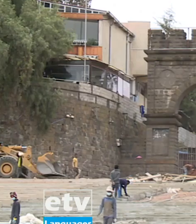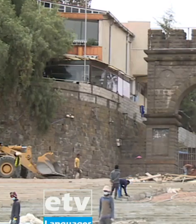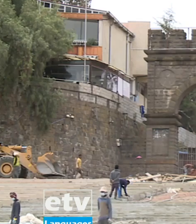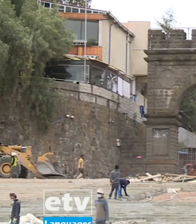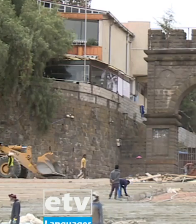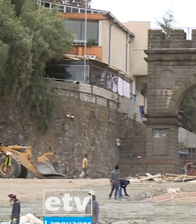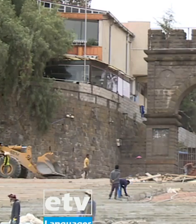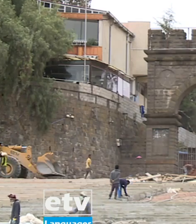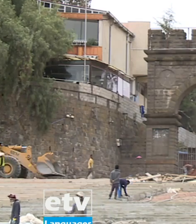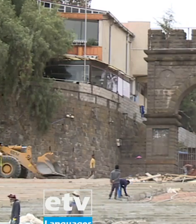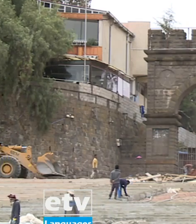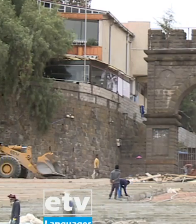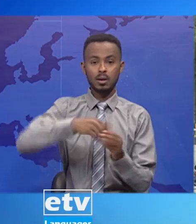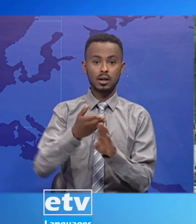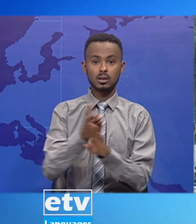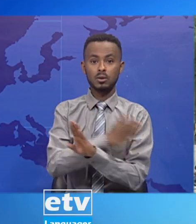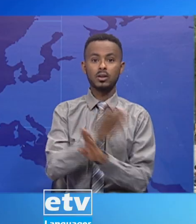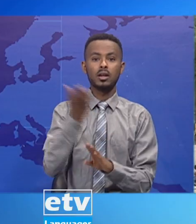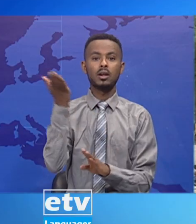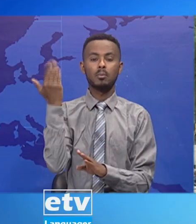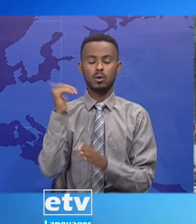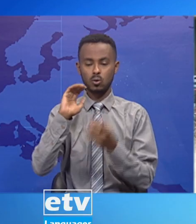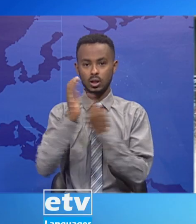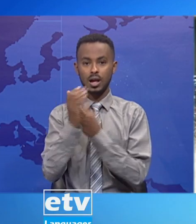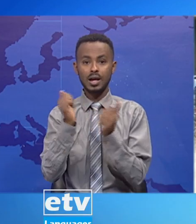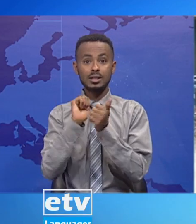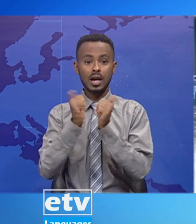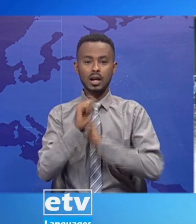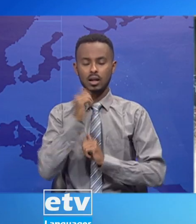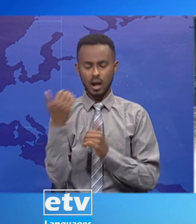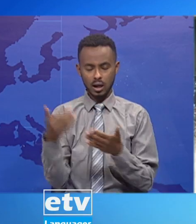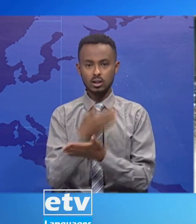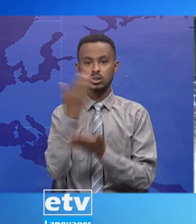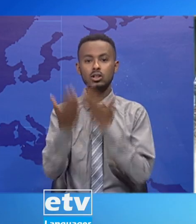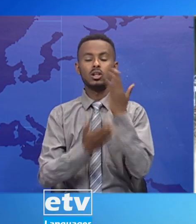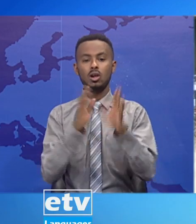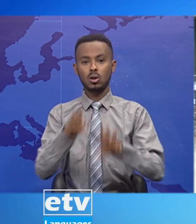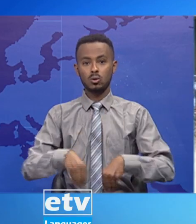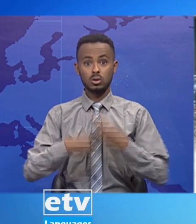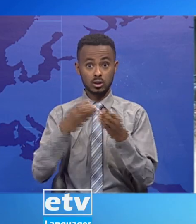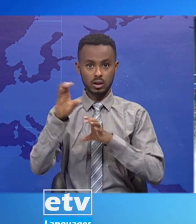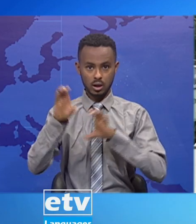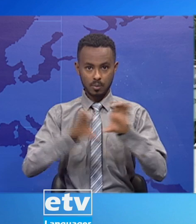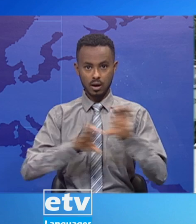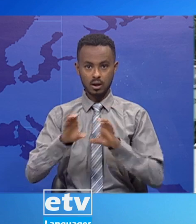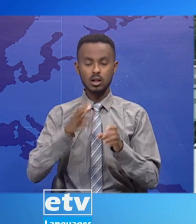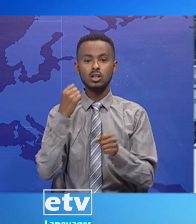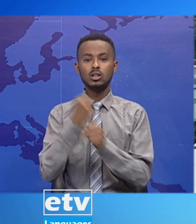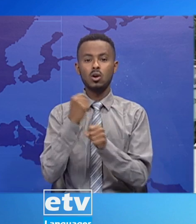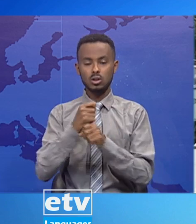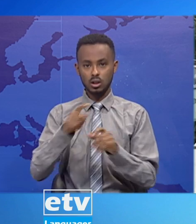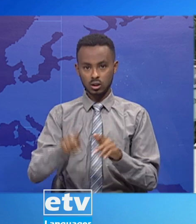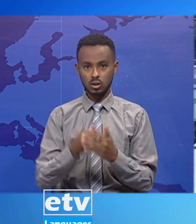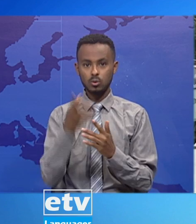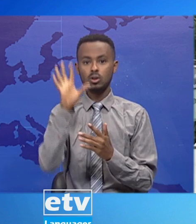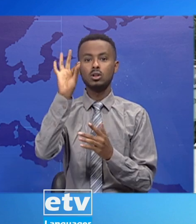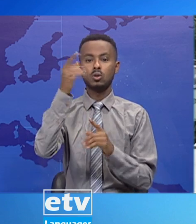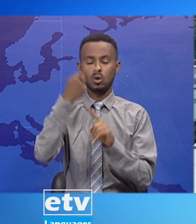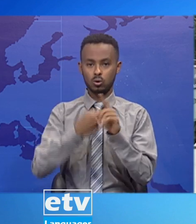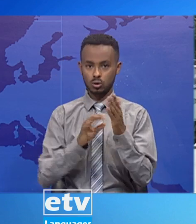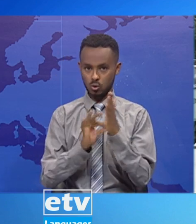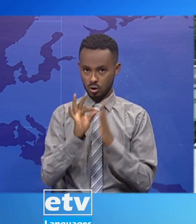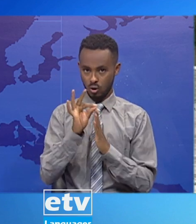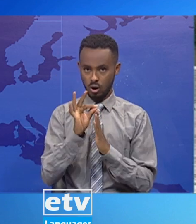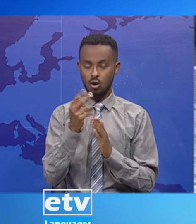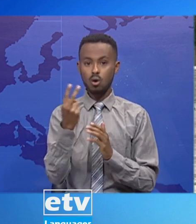መስቀል አደባባይ ከዚህ ቀደም የነበረውን እይታ ሳይለቅ አዳዲስ ግልጋሎቶችን እንዲሰጥ ለማድረግ ስራዎች ከተጀመሩ 9 ወራት